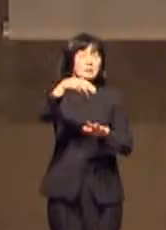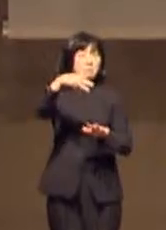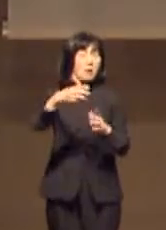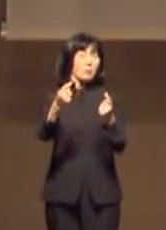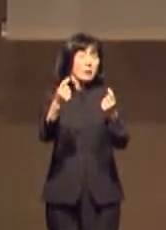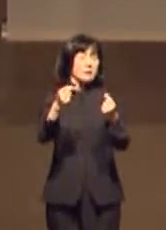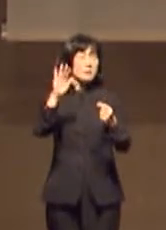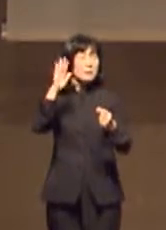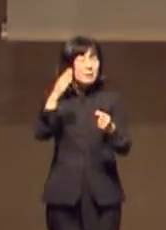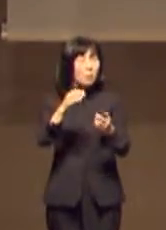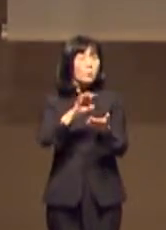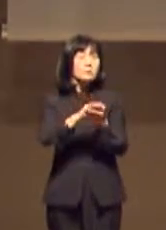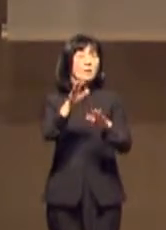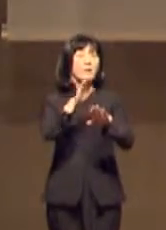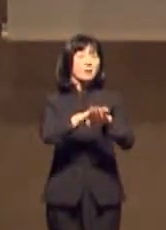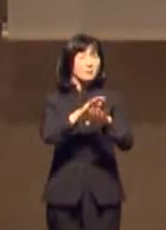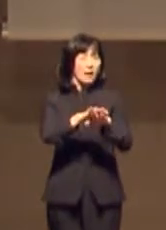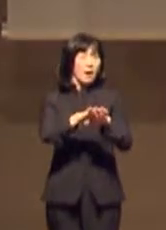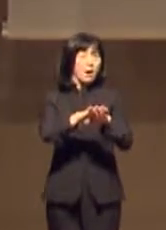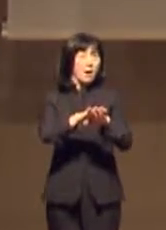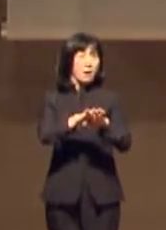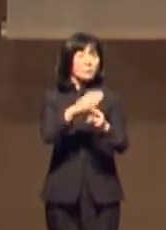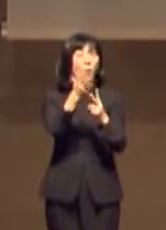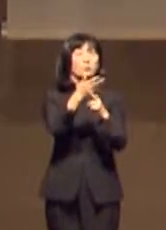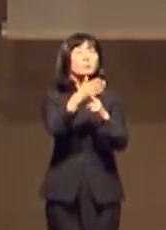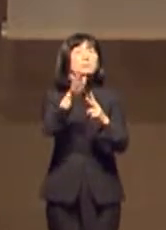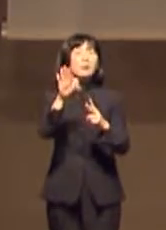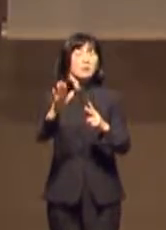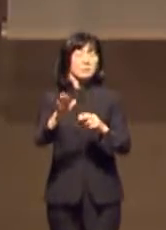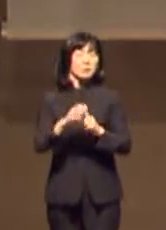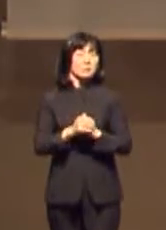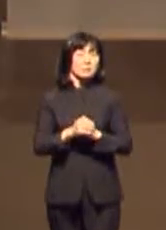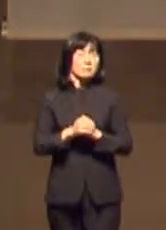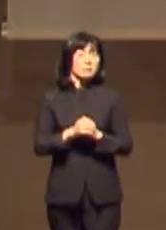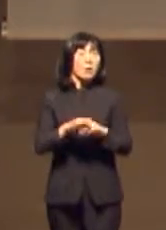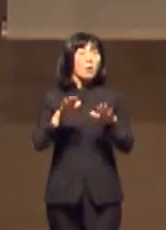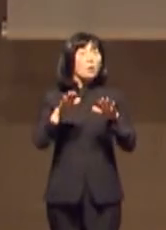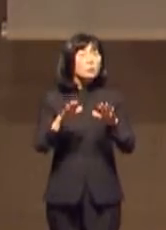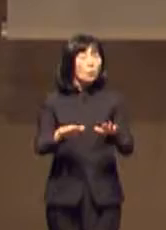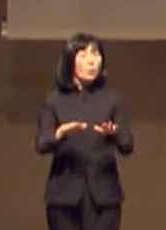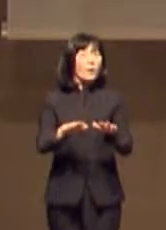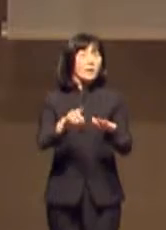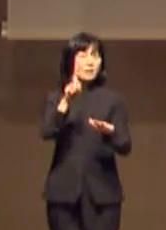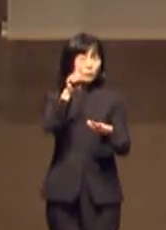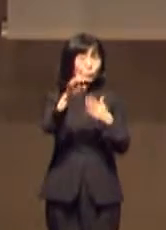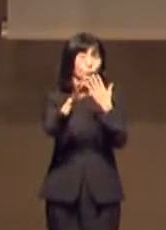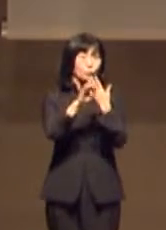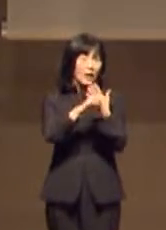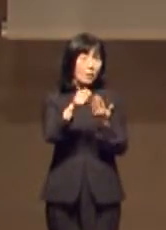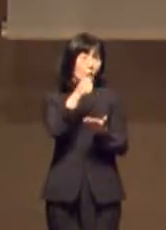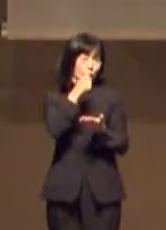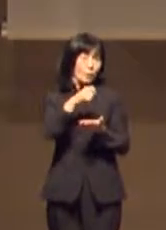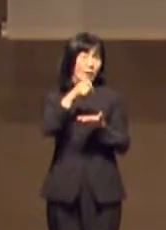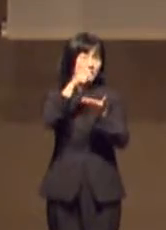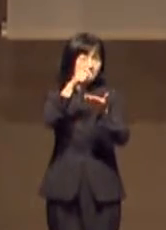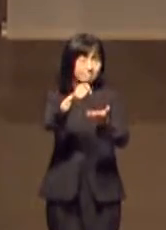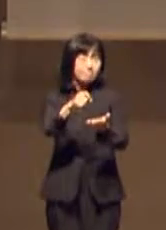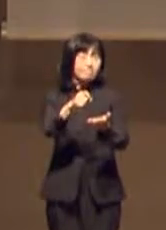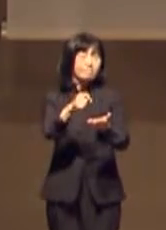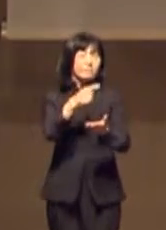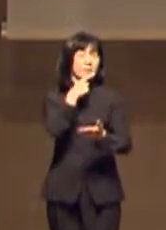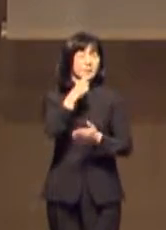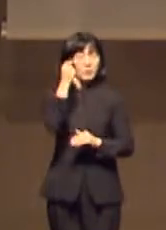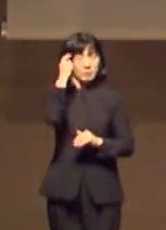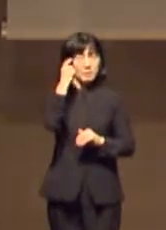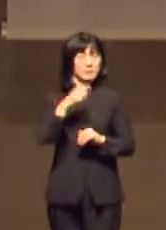ざまな使い方を行っています。本日はその一例を紹介しながら広島の魅力をお伝えさせていただき